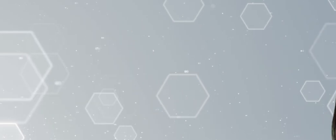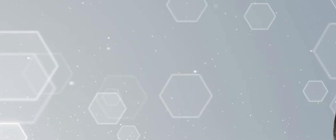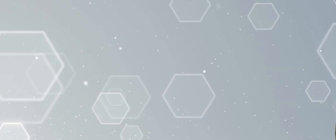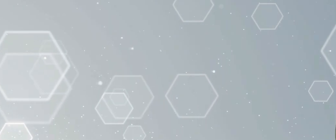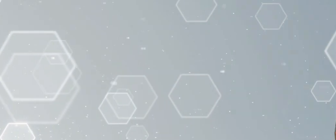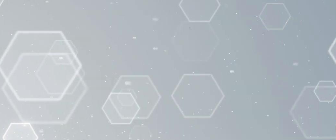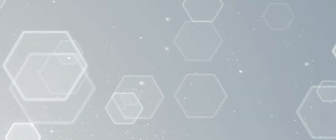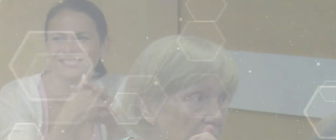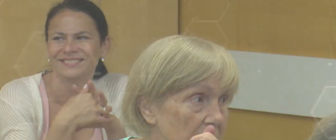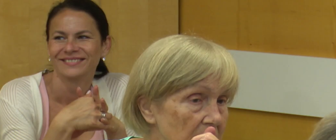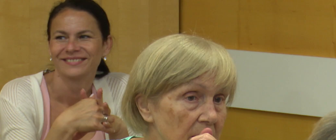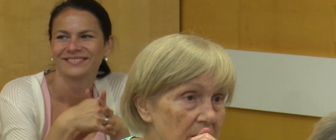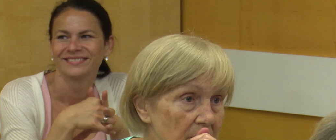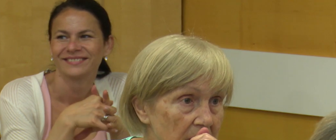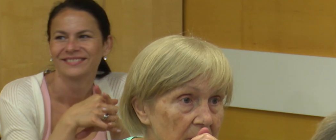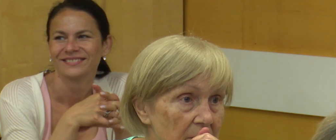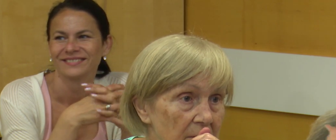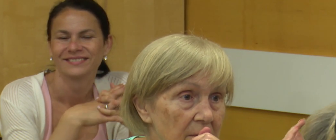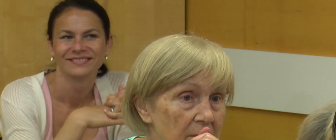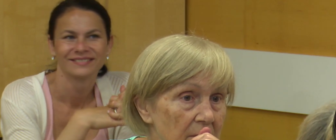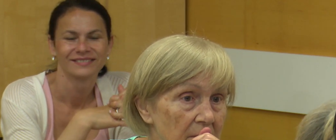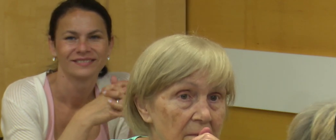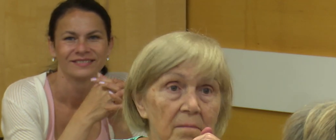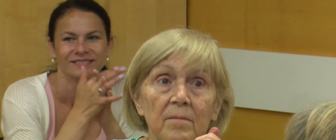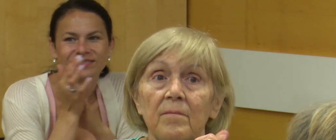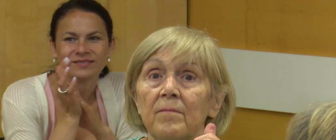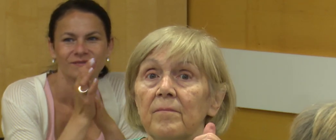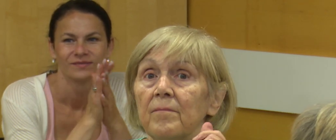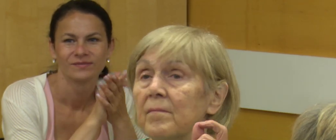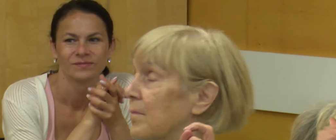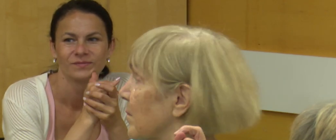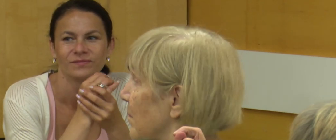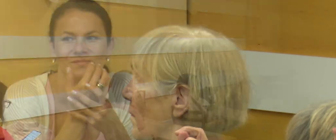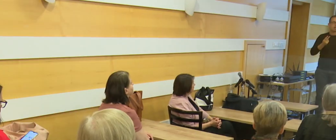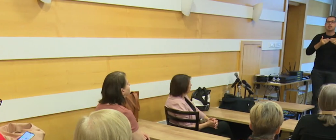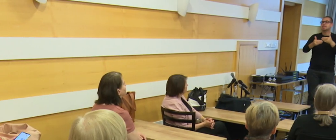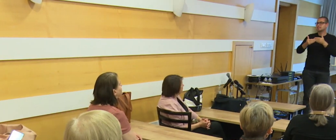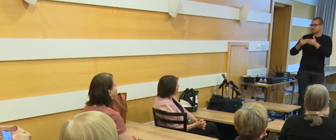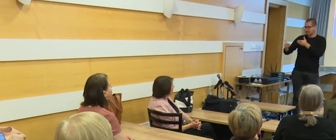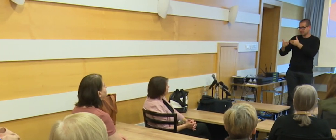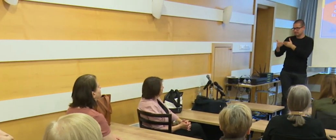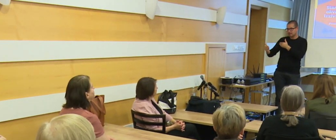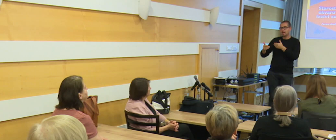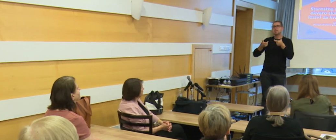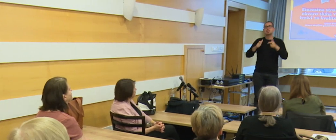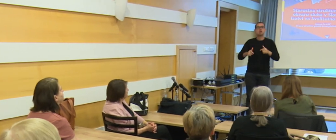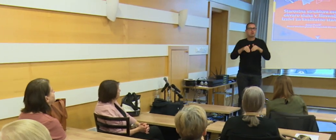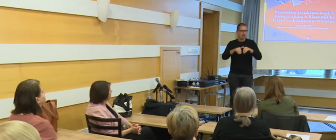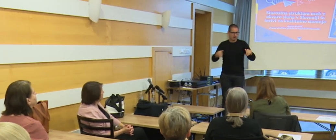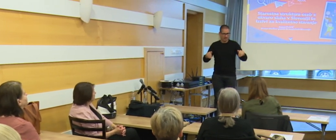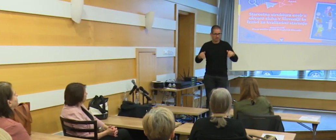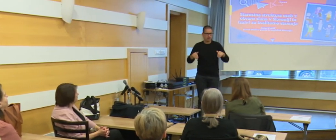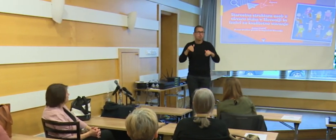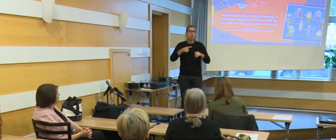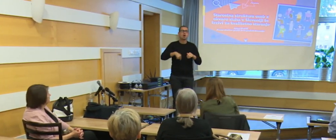Postopna izguba sluha je najpogostejši spremljevalec staranja. Starejši, ki so ranljiva skupina v vseh